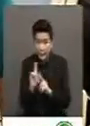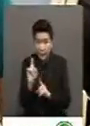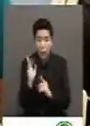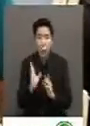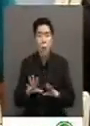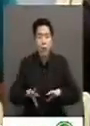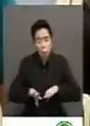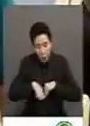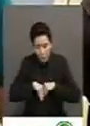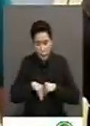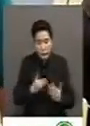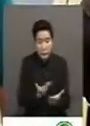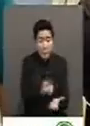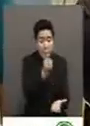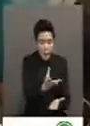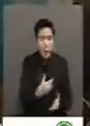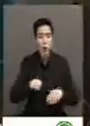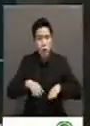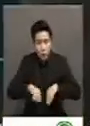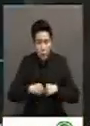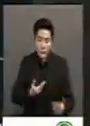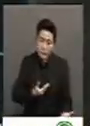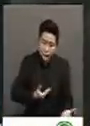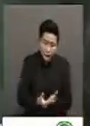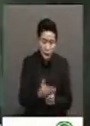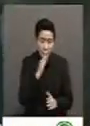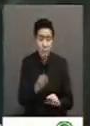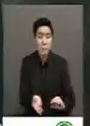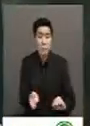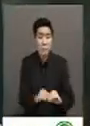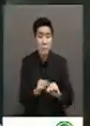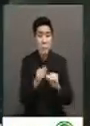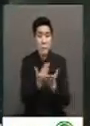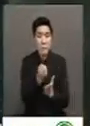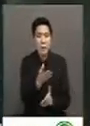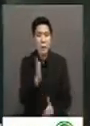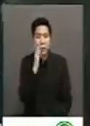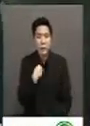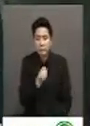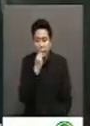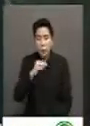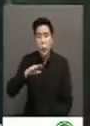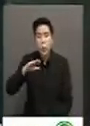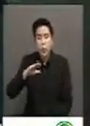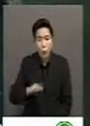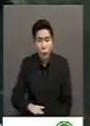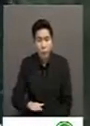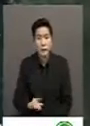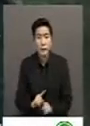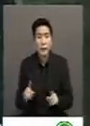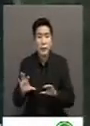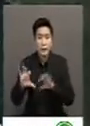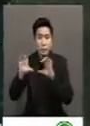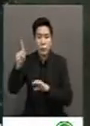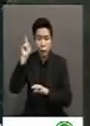รับกับราคาทุเรียนที่แพงขึ้นได้และหากแพงขึ้นกว่านี้อาจมีการลดการบริโภคแต่ภาครัฐควรหันม